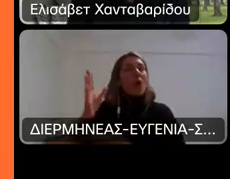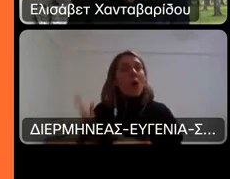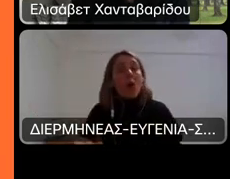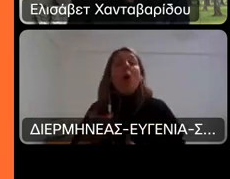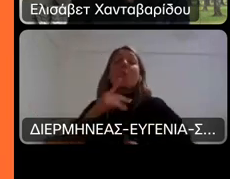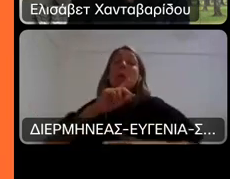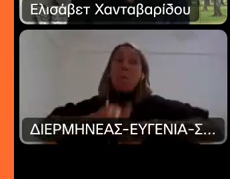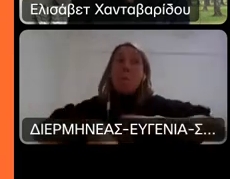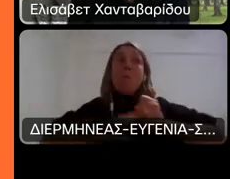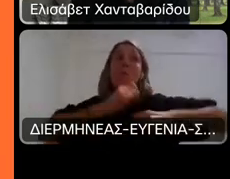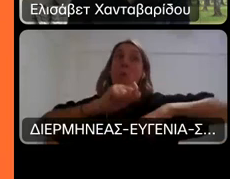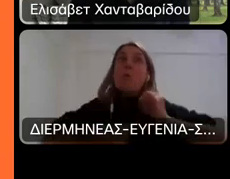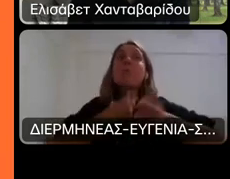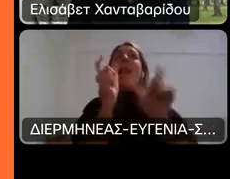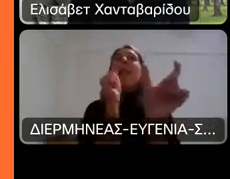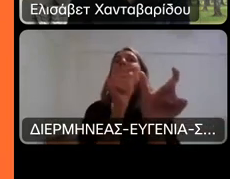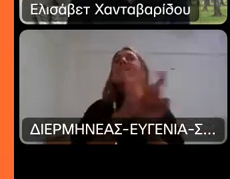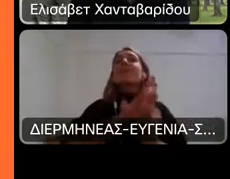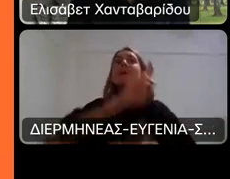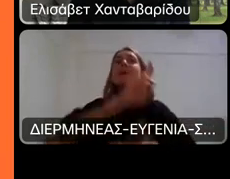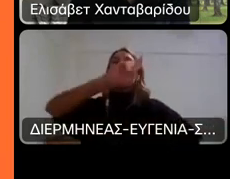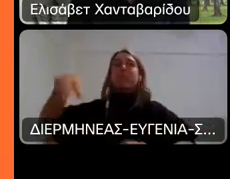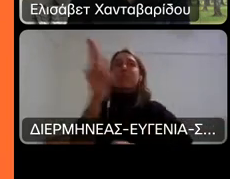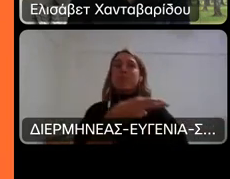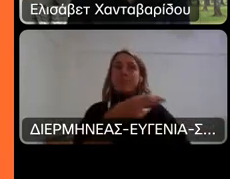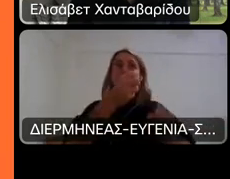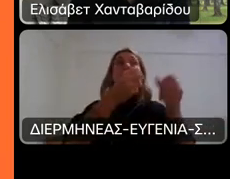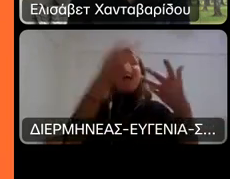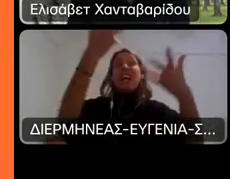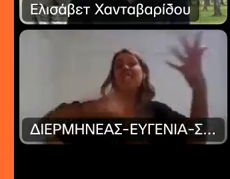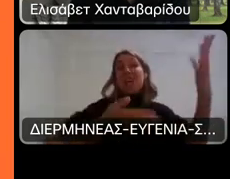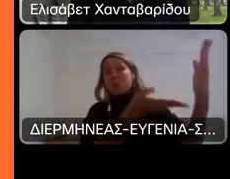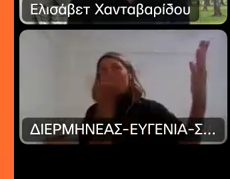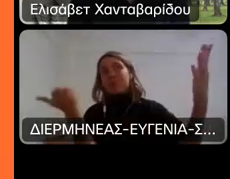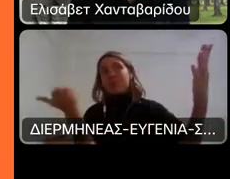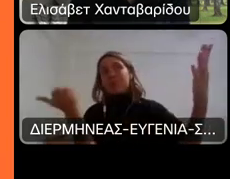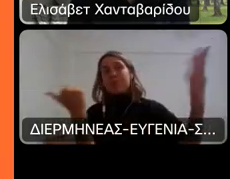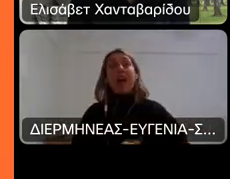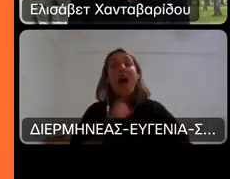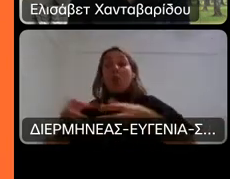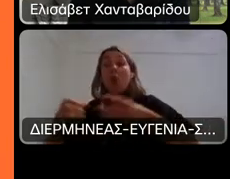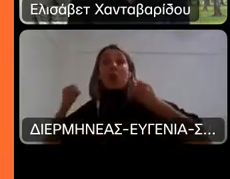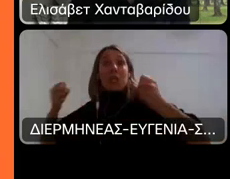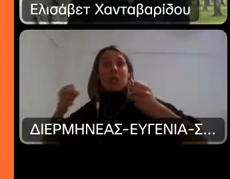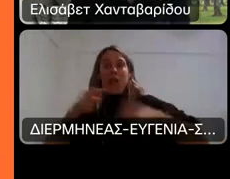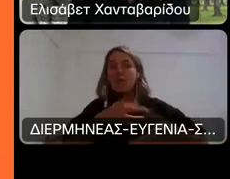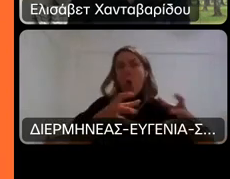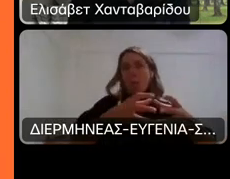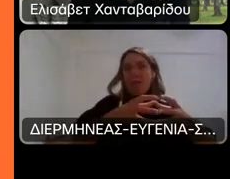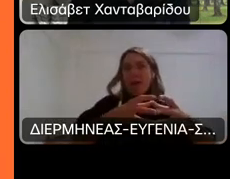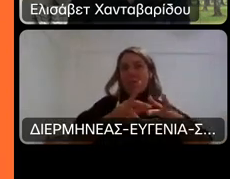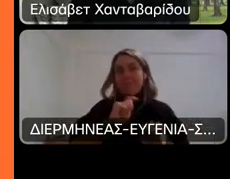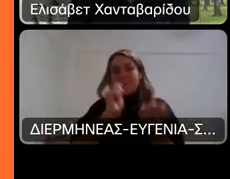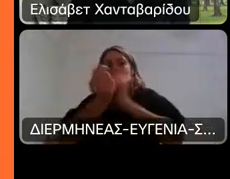ορολογία αυτή από τους καταλόγους των βιβλιοθηκών. Το κίνημα εξελίχθηκε μάλλον σε κίνημα και